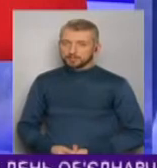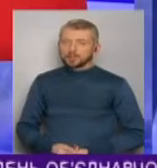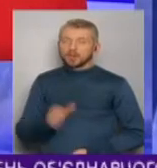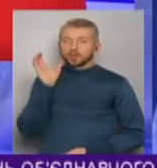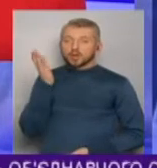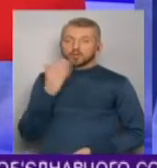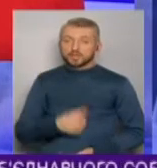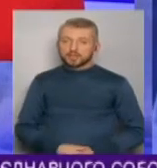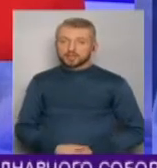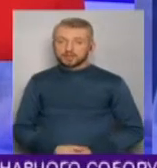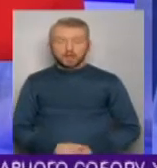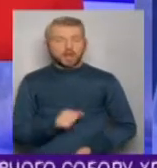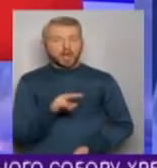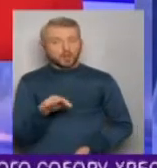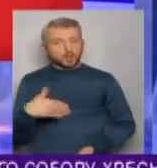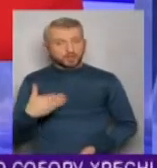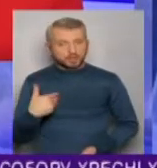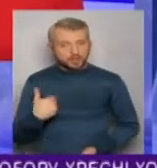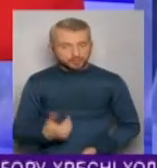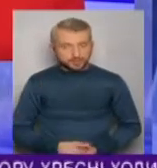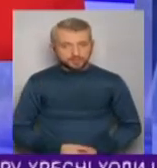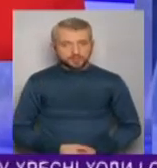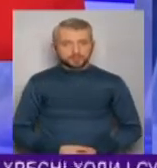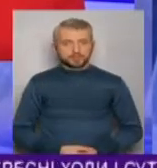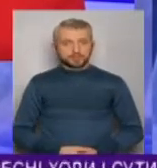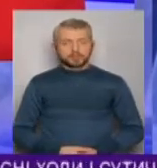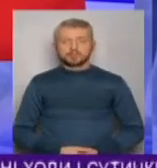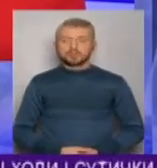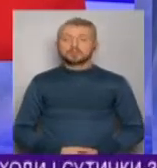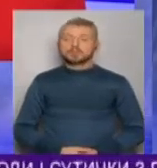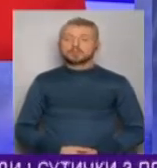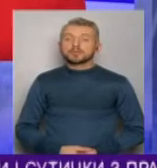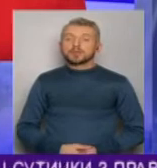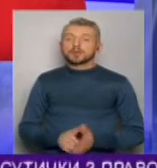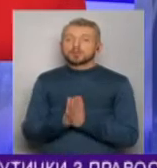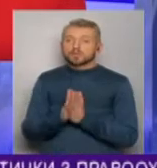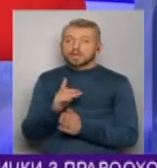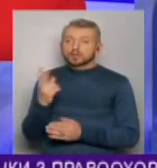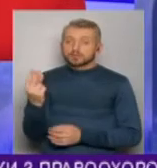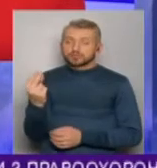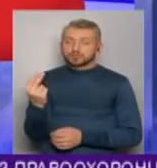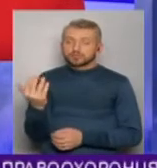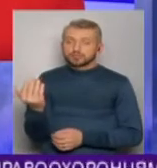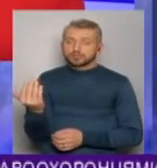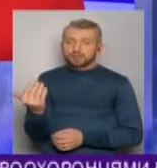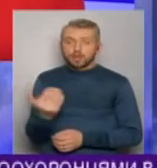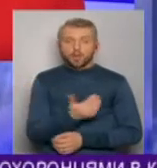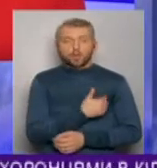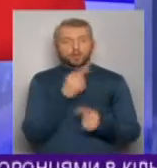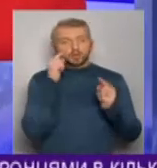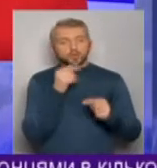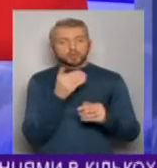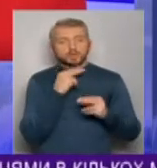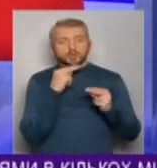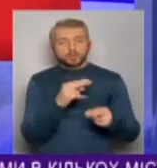Слухаємо вас, будь ласка, говоріть. Алло, добрий вечір. Так. Так, будь ласка, говоріть. Хочу звернути вашу